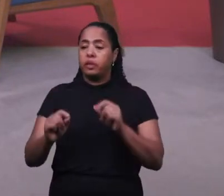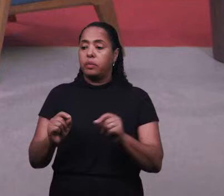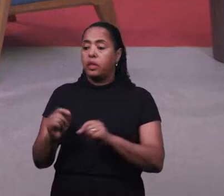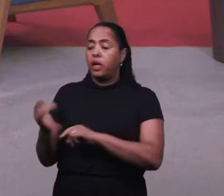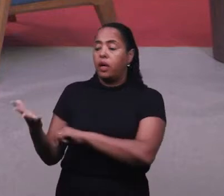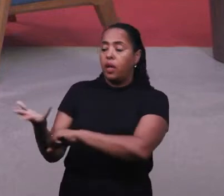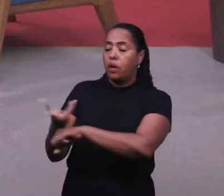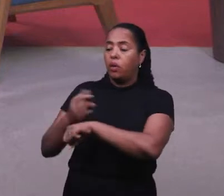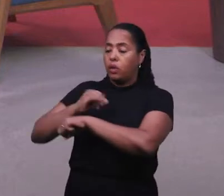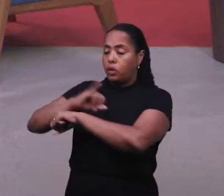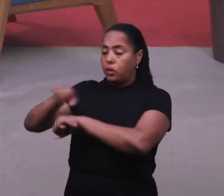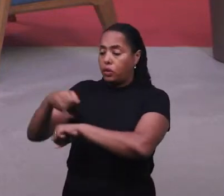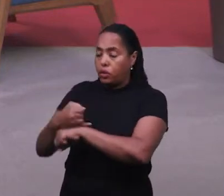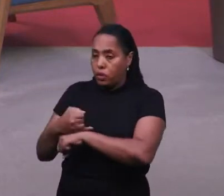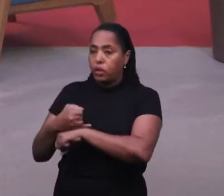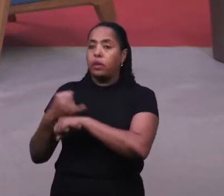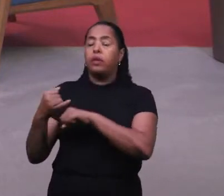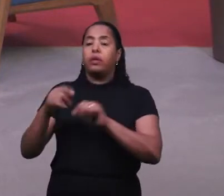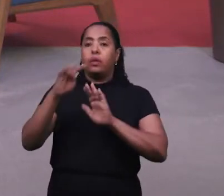les parties